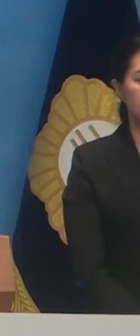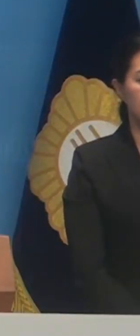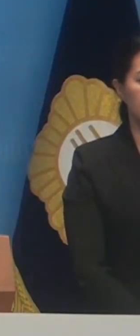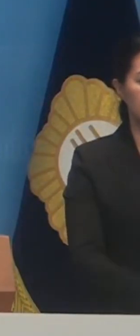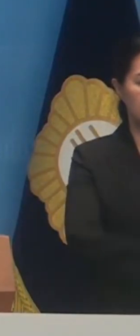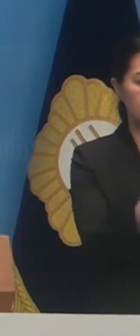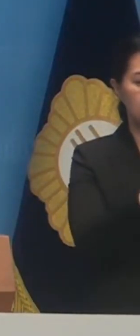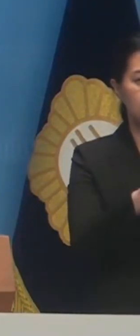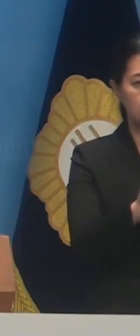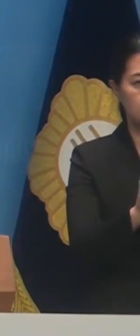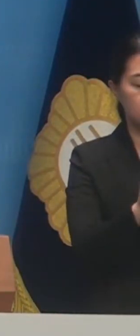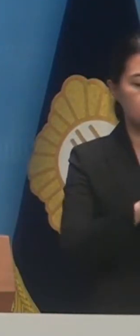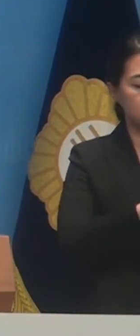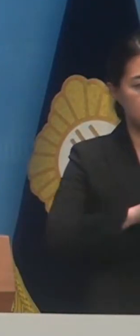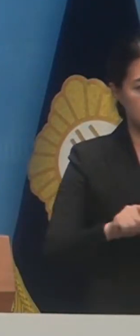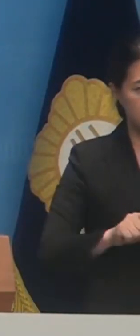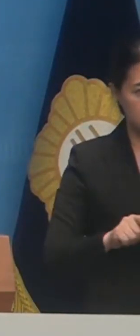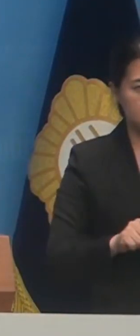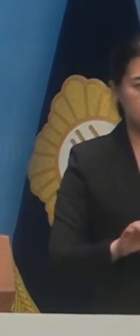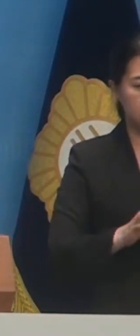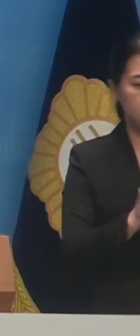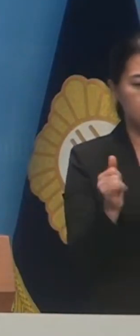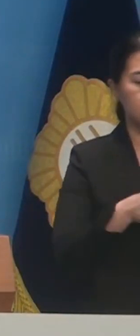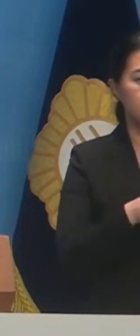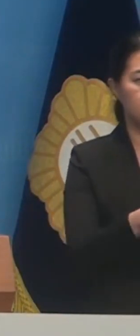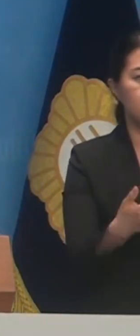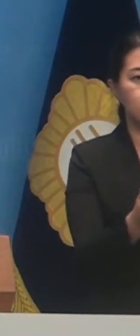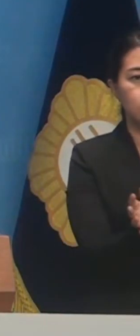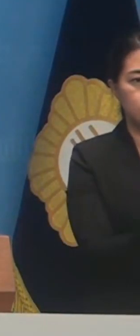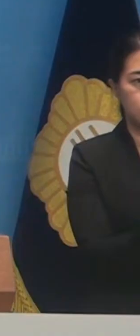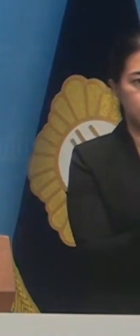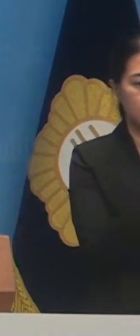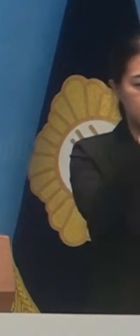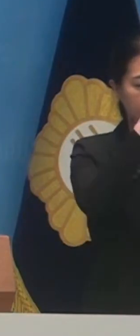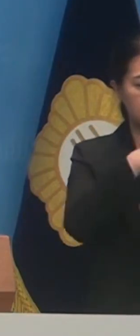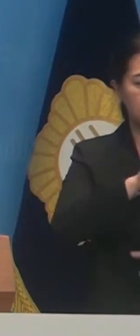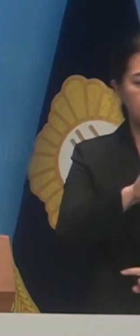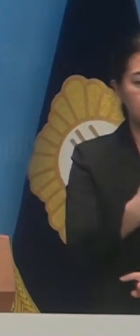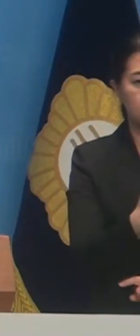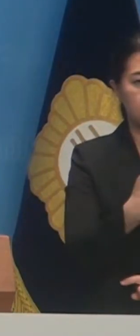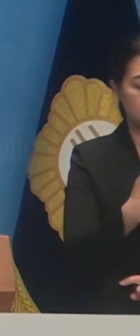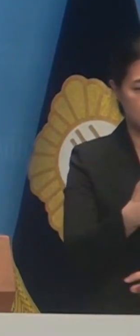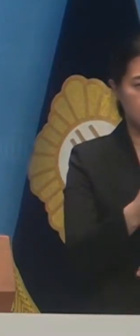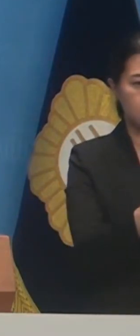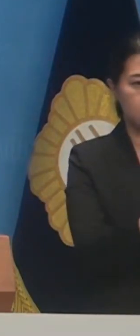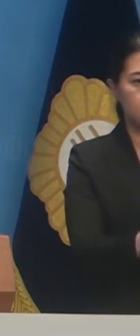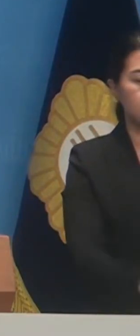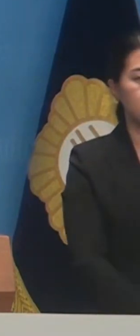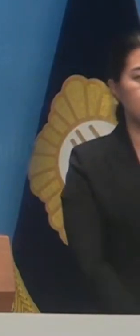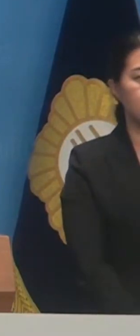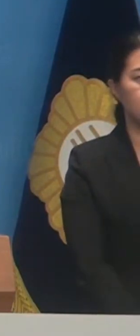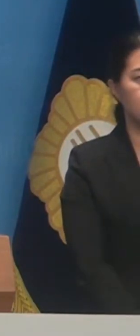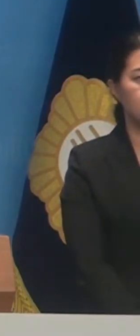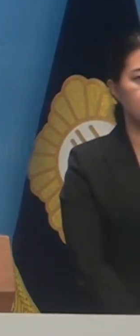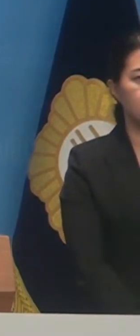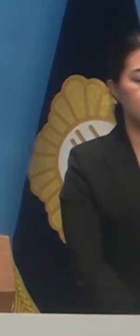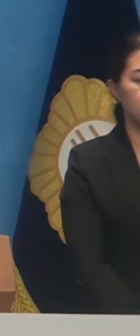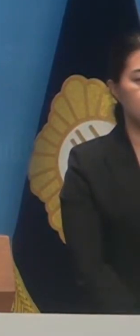해산청구 1000만인 서명의 국민추진단이신 이진님 참석해주셨습니다.